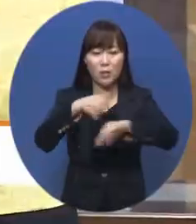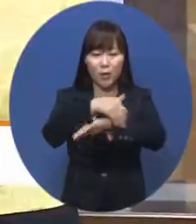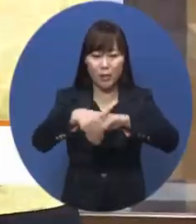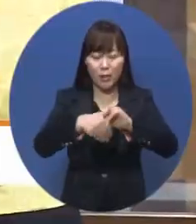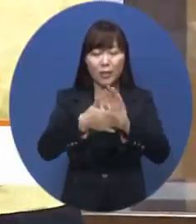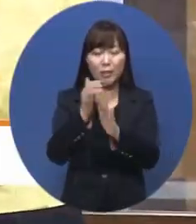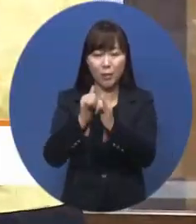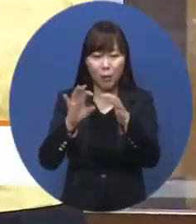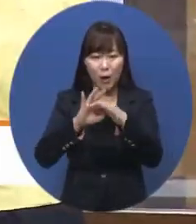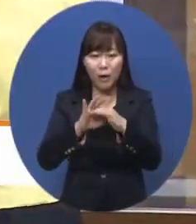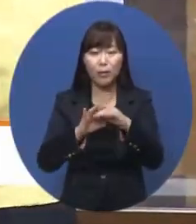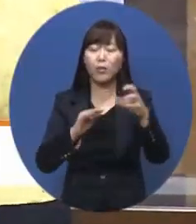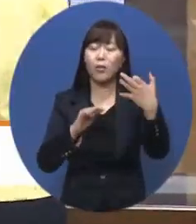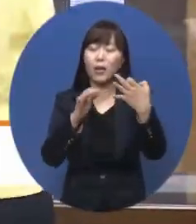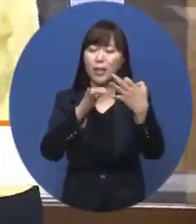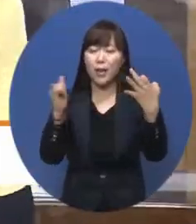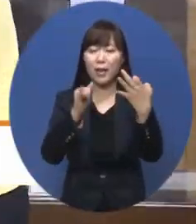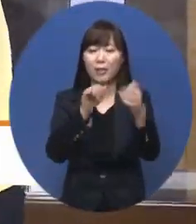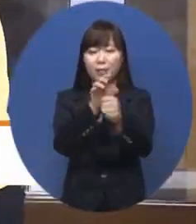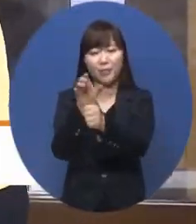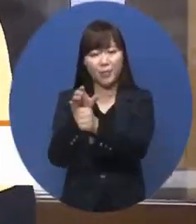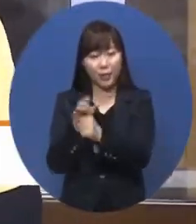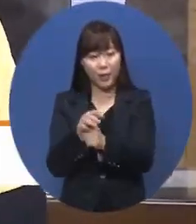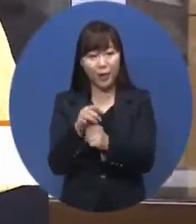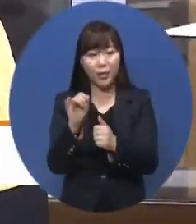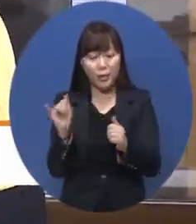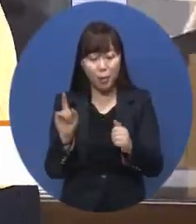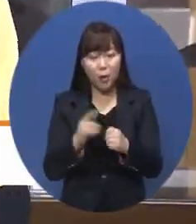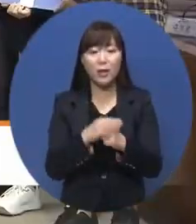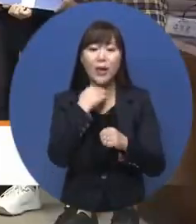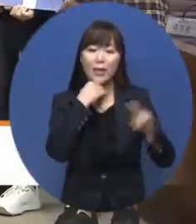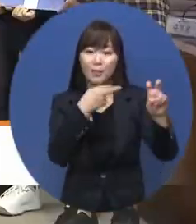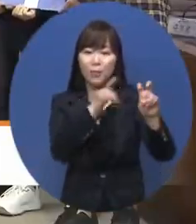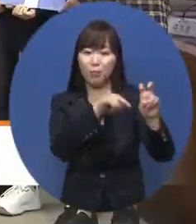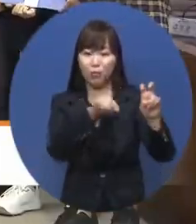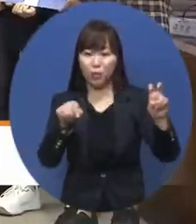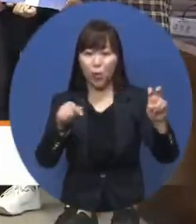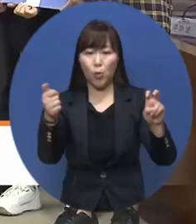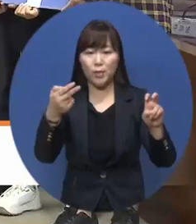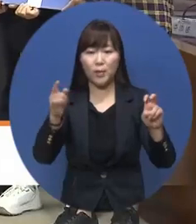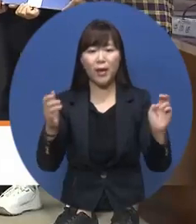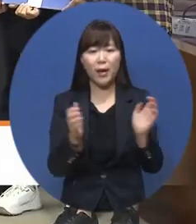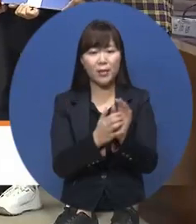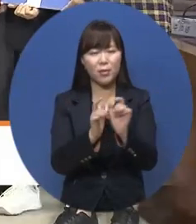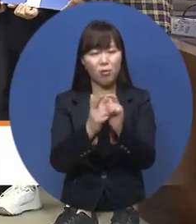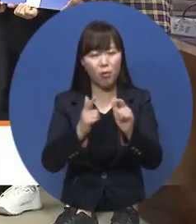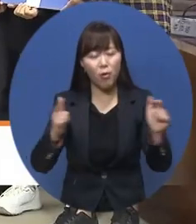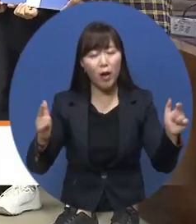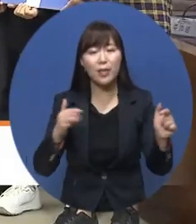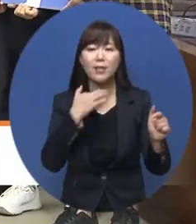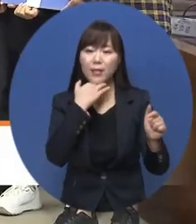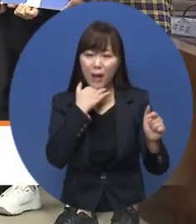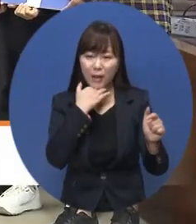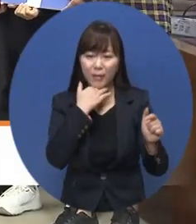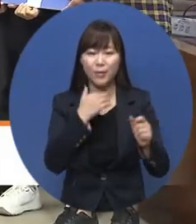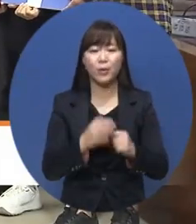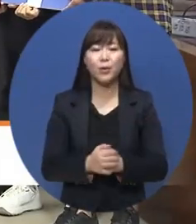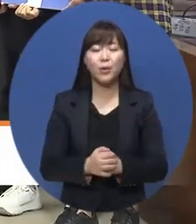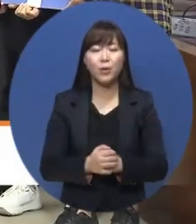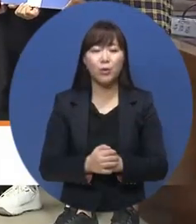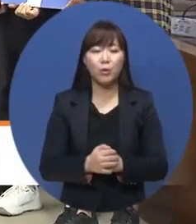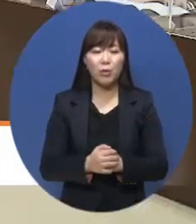14명을 위촉해 씁니다 이들 서포터즈 는 20대부터 50대까지 다양한 연령층으로 구성되어 있으며